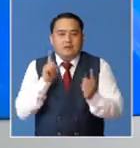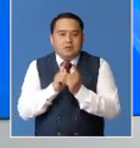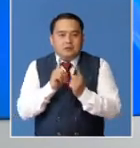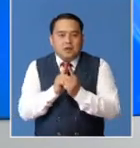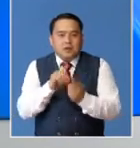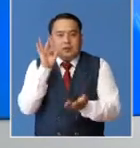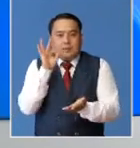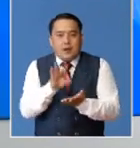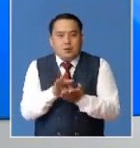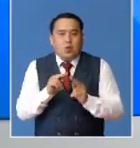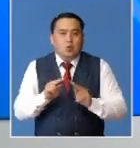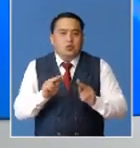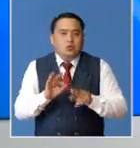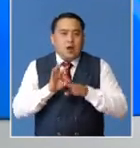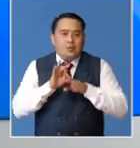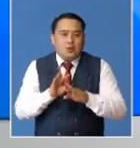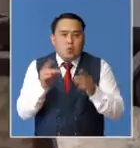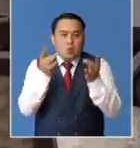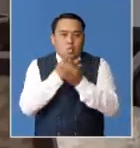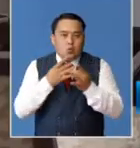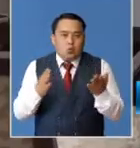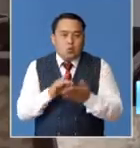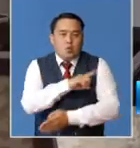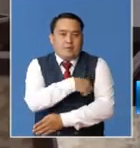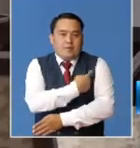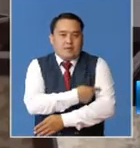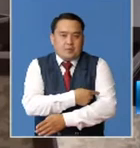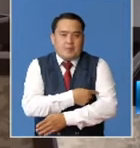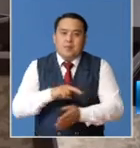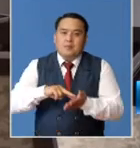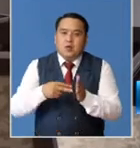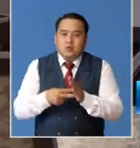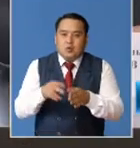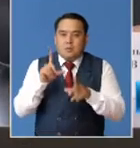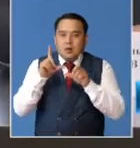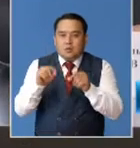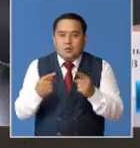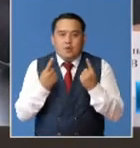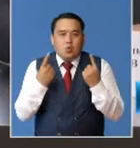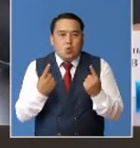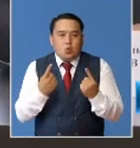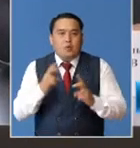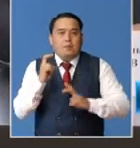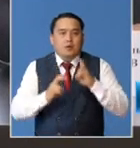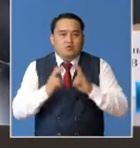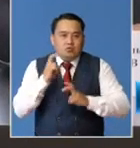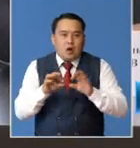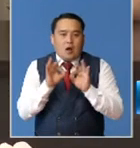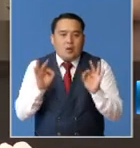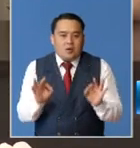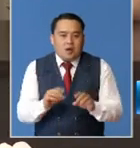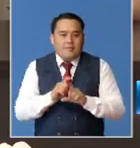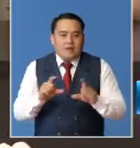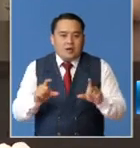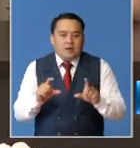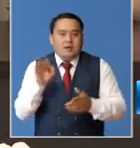Казахстан. Встречи намерены проводить с учителями, деятелями культуры и врачами. Планируется посещение и крупных производственных